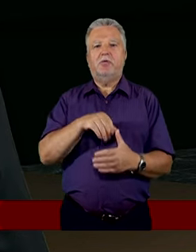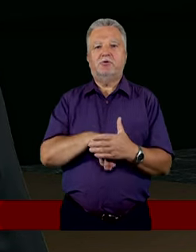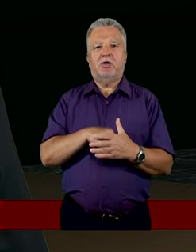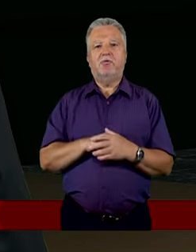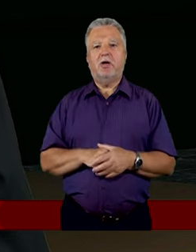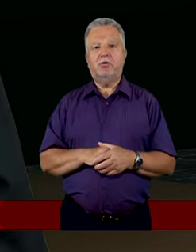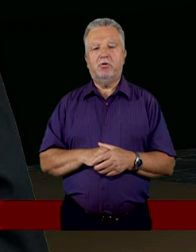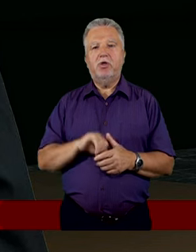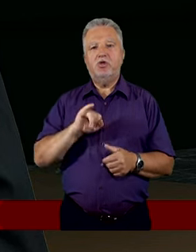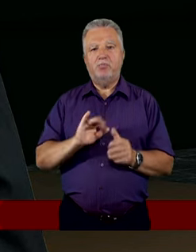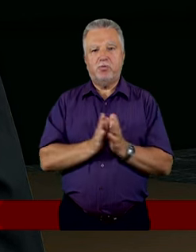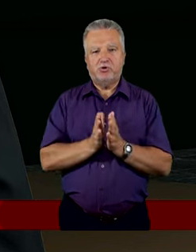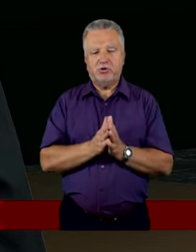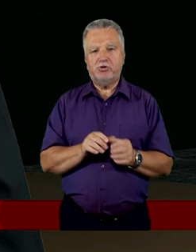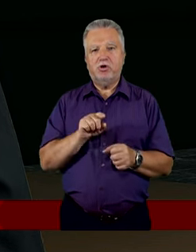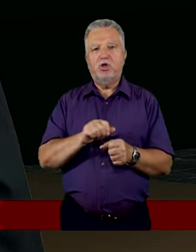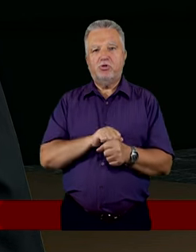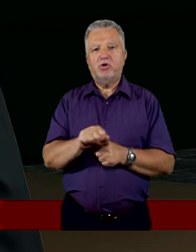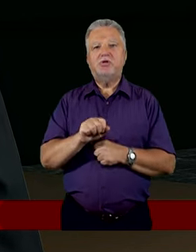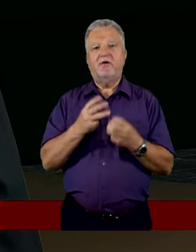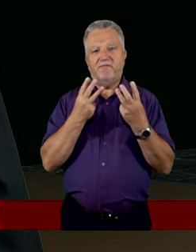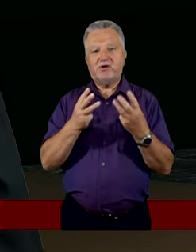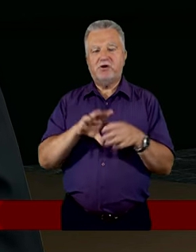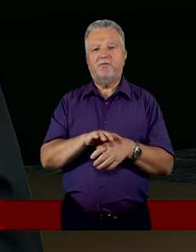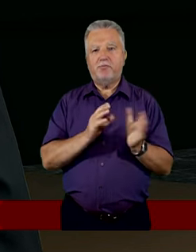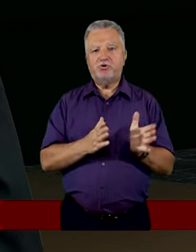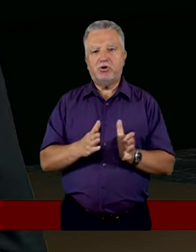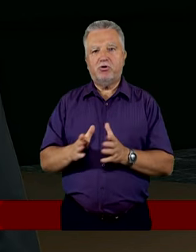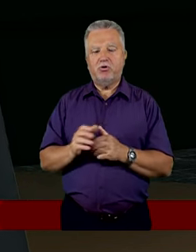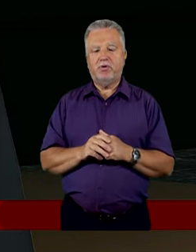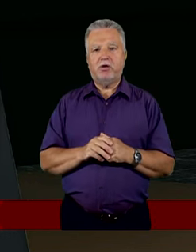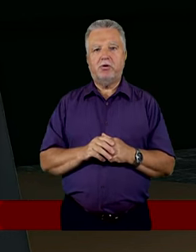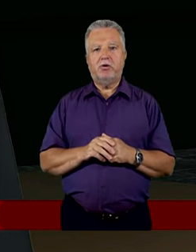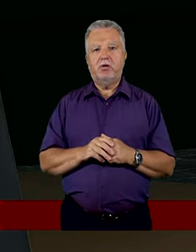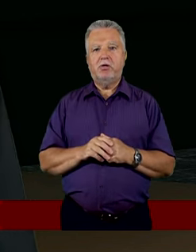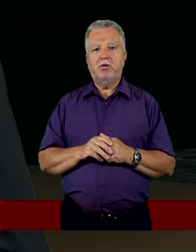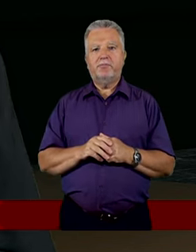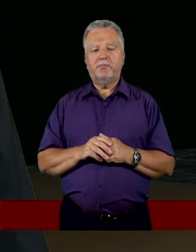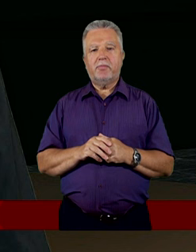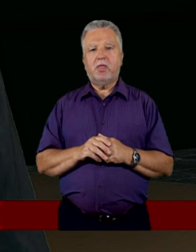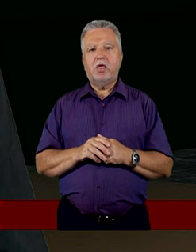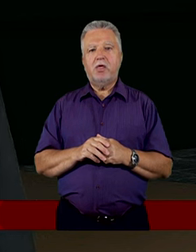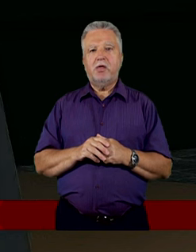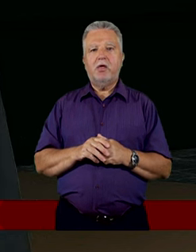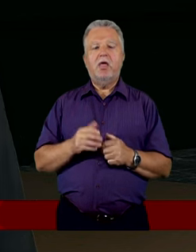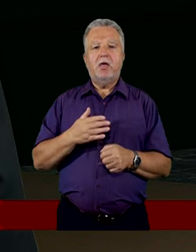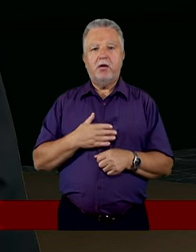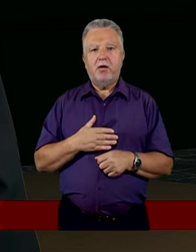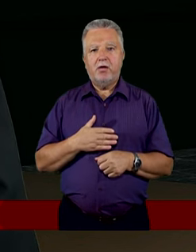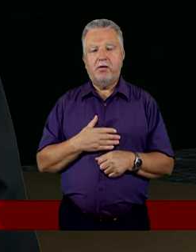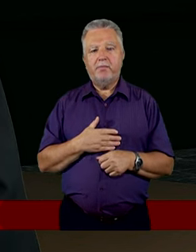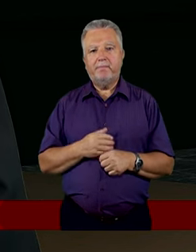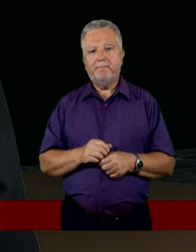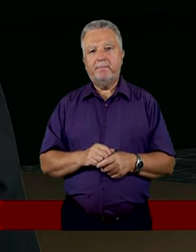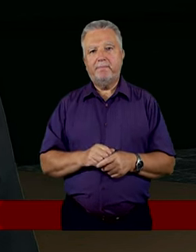to jest czynnikiem dosyć ważnym w przygotowaniu i ożywieniu, i reformacji, bo mamy tam w siebie spoglądamy, ale także mamy coś,